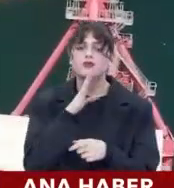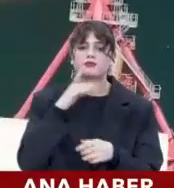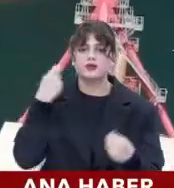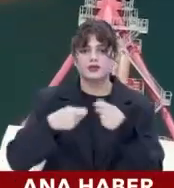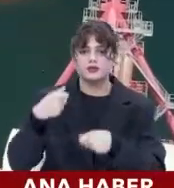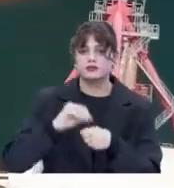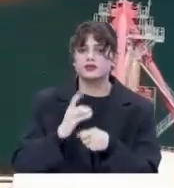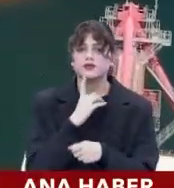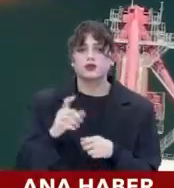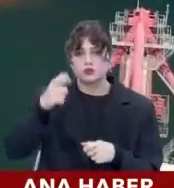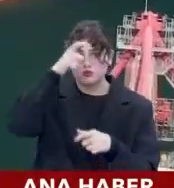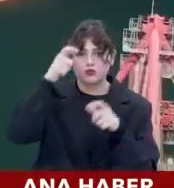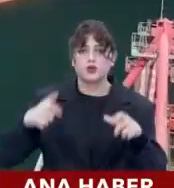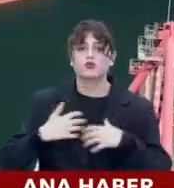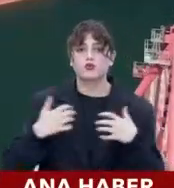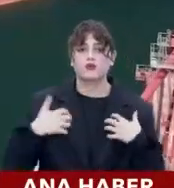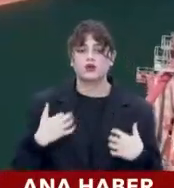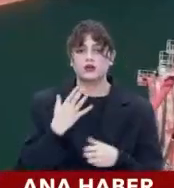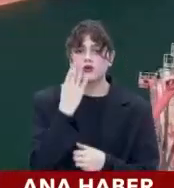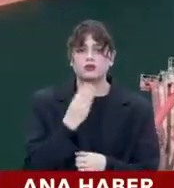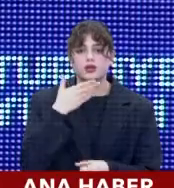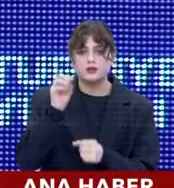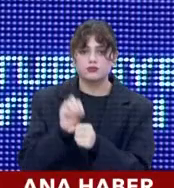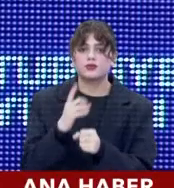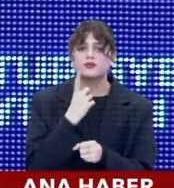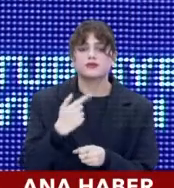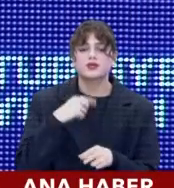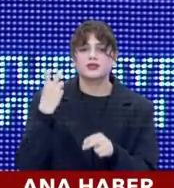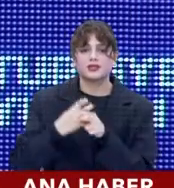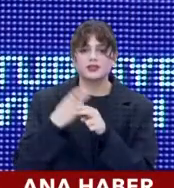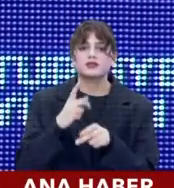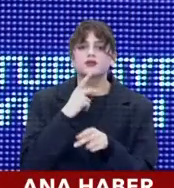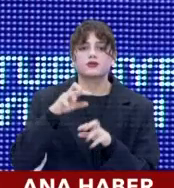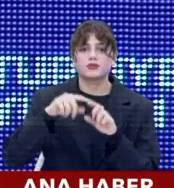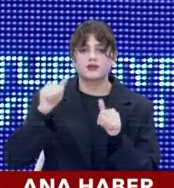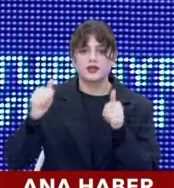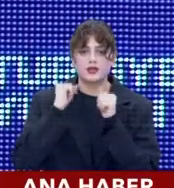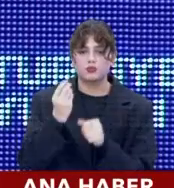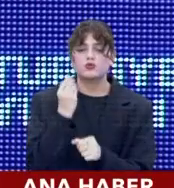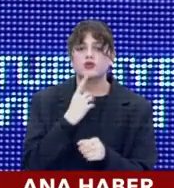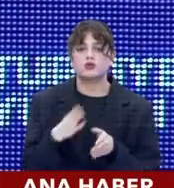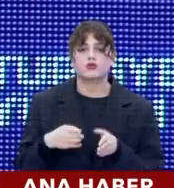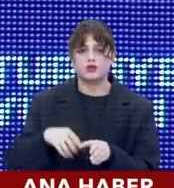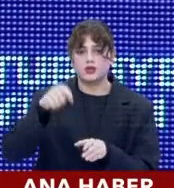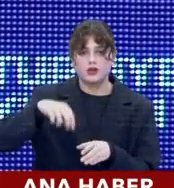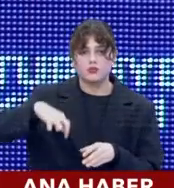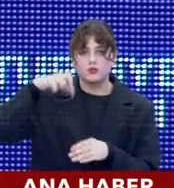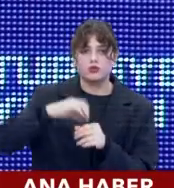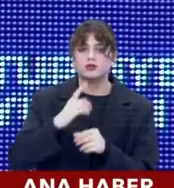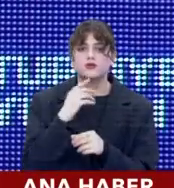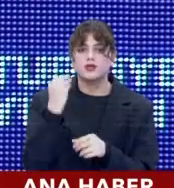yabancı yatırımcılara Türkiye'nin güvenli liman olduğunu anlattı. Risk primindeki gerileme ve kredi